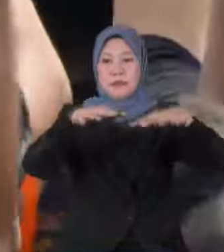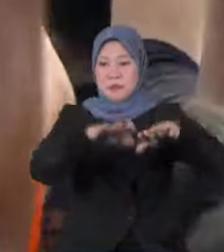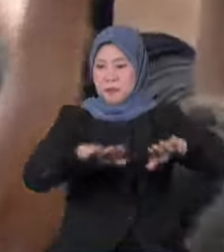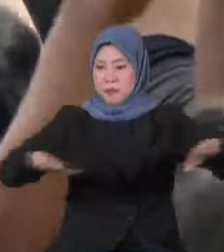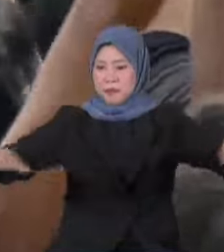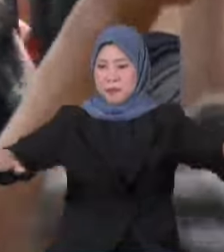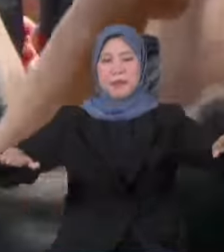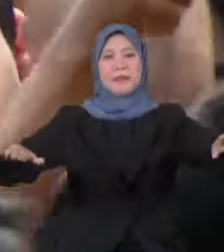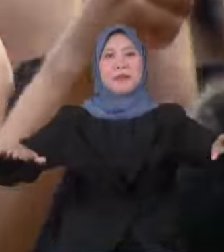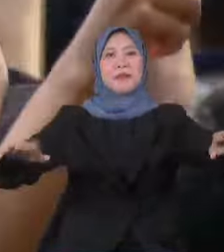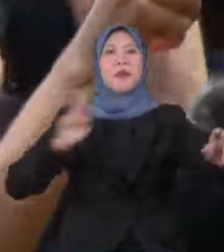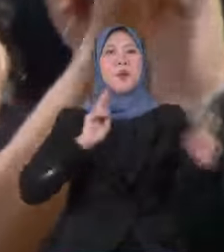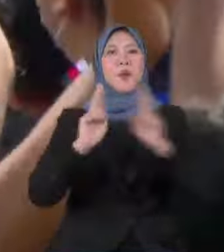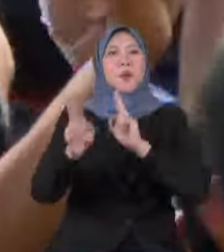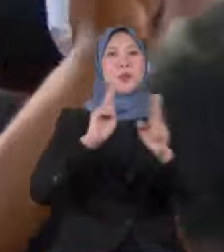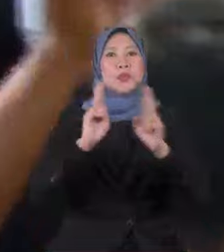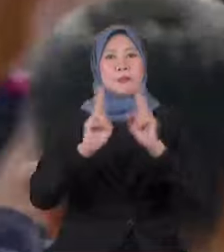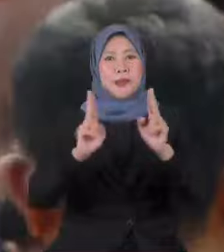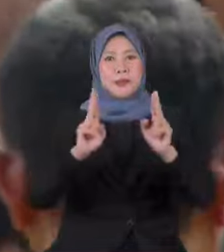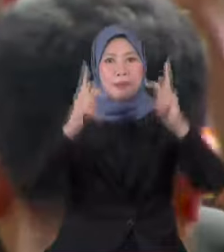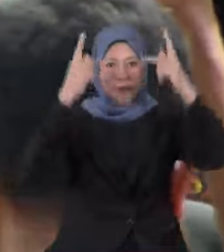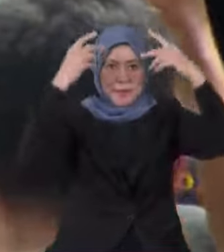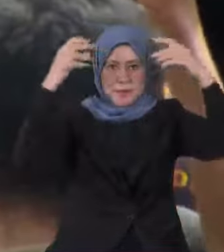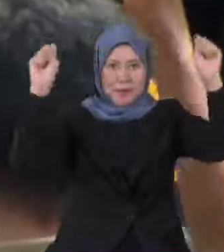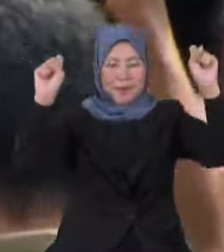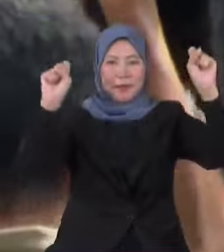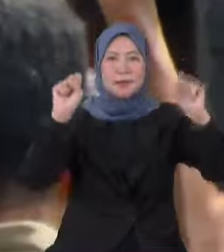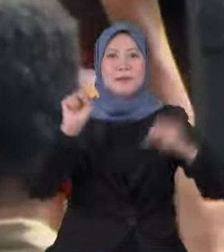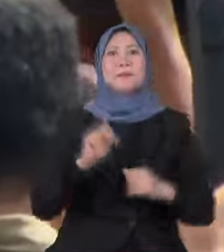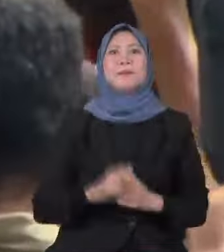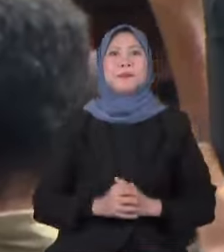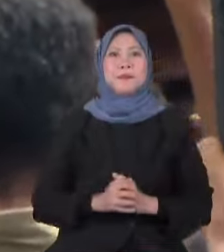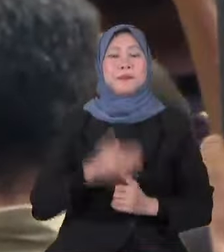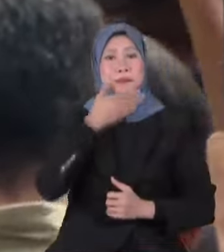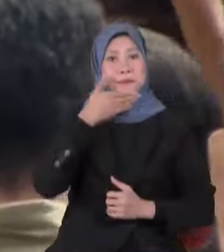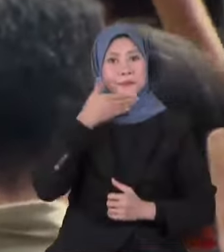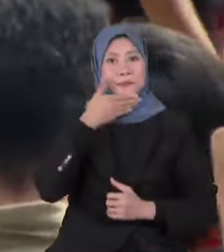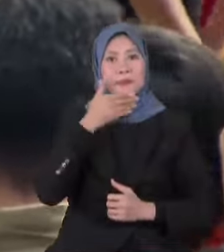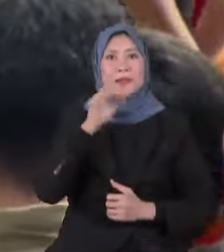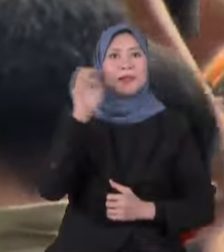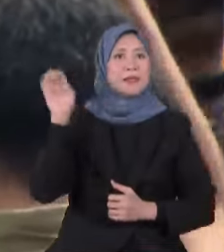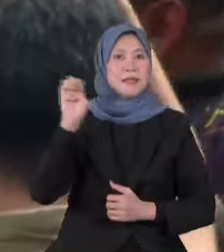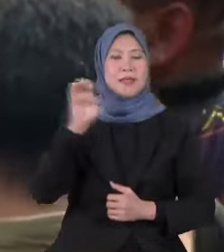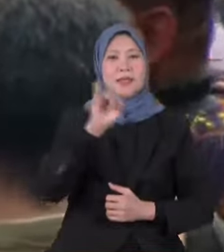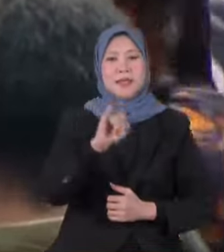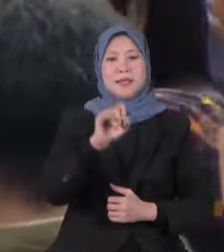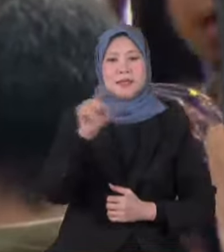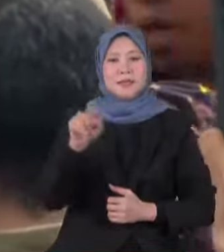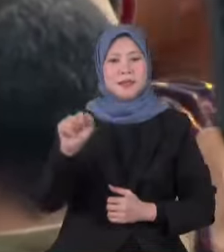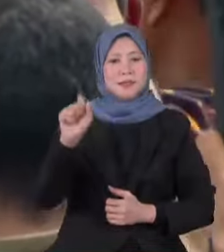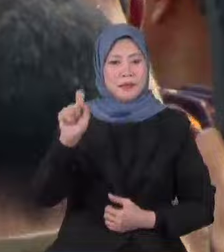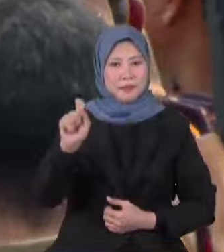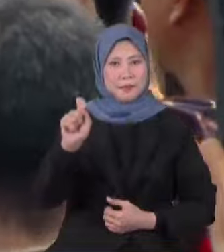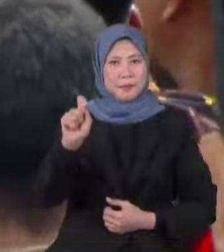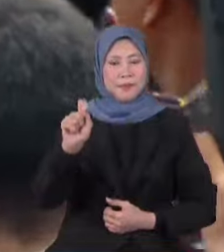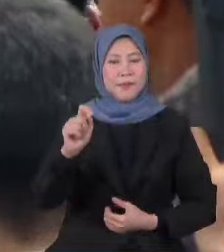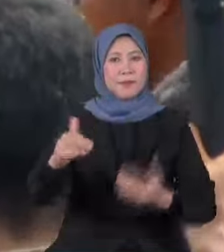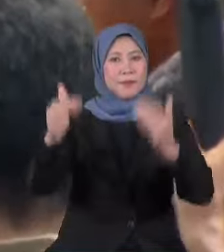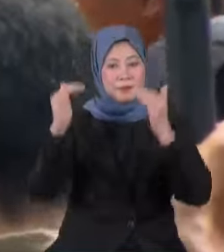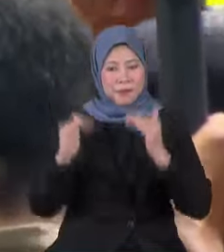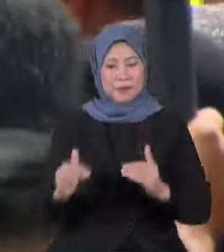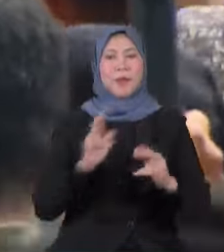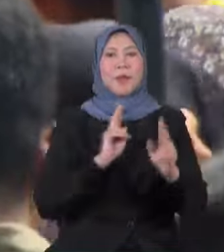bagi menyaksikan ucapan oleh Presiden Majlis Belia Malaysia Encik Muhammad Izzat Afifi Abdul Hamid.